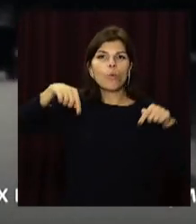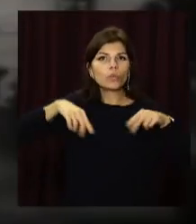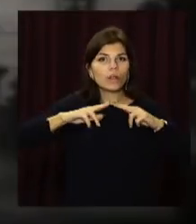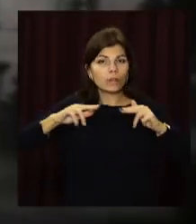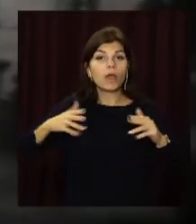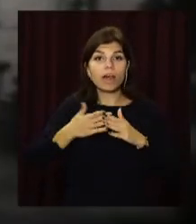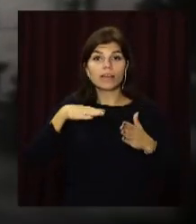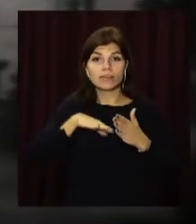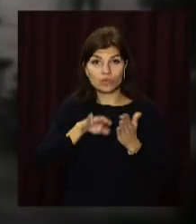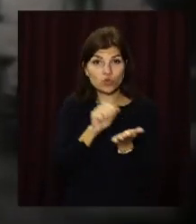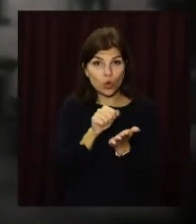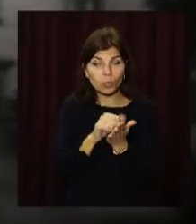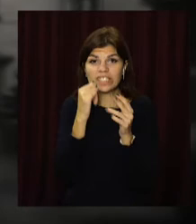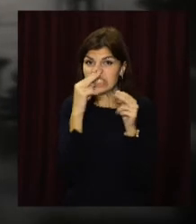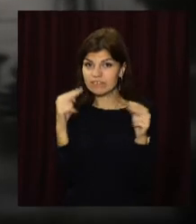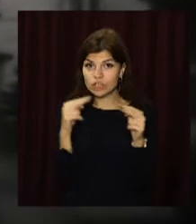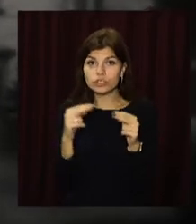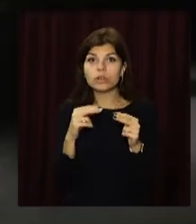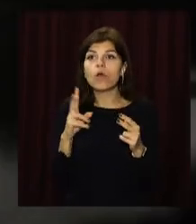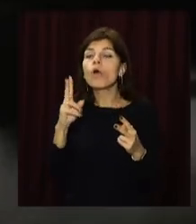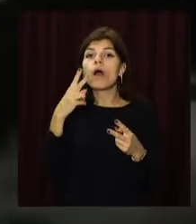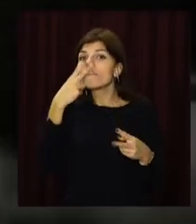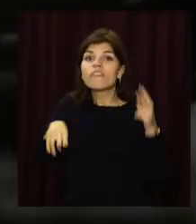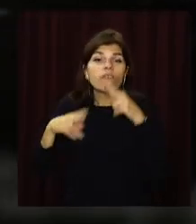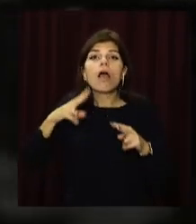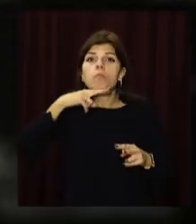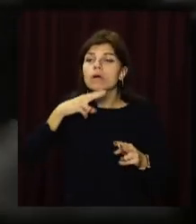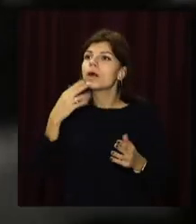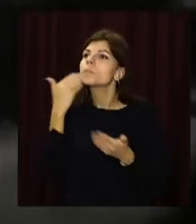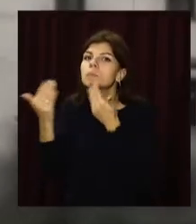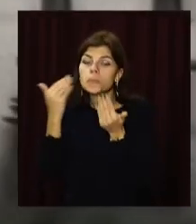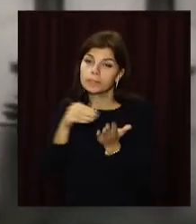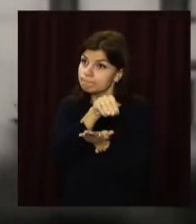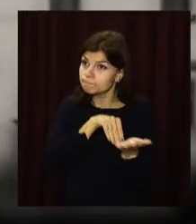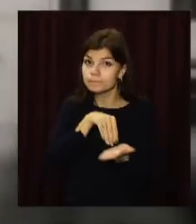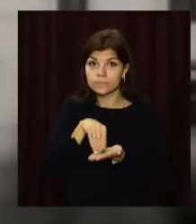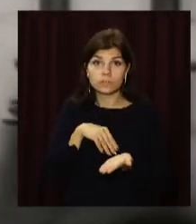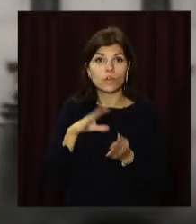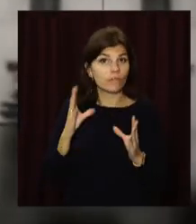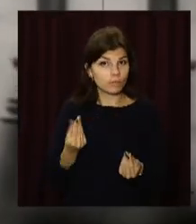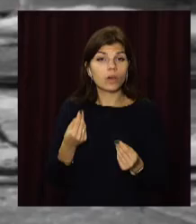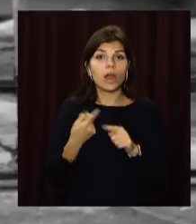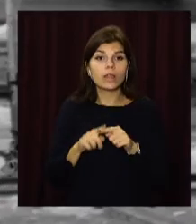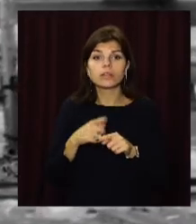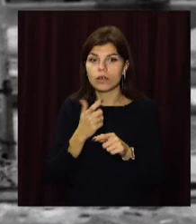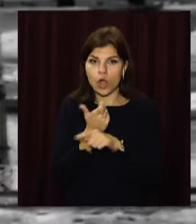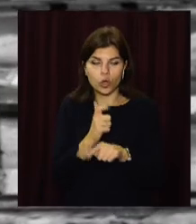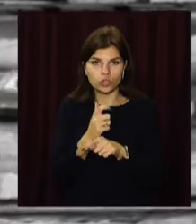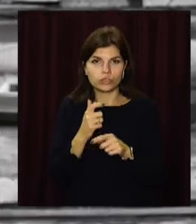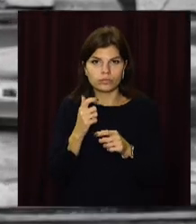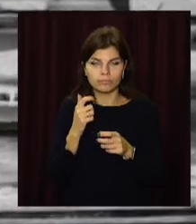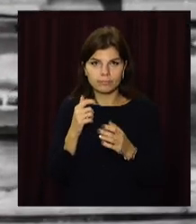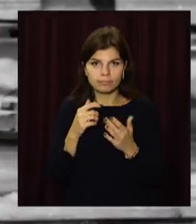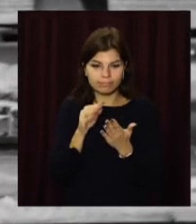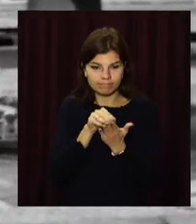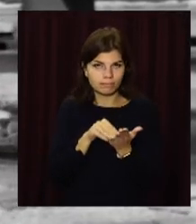у виданні «Документи та свідчення очевидців». Автори кажуть, широкий загал вперше ознайомиться зі значною частиною